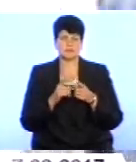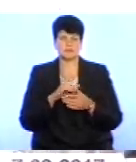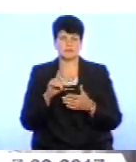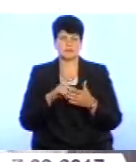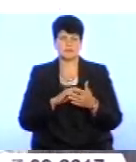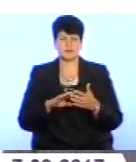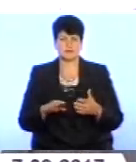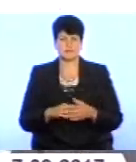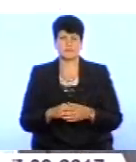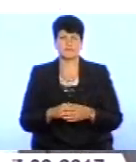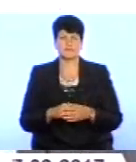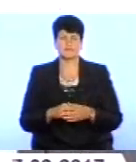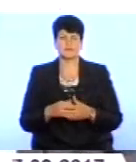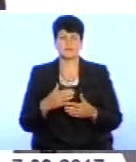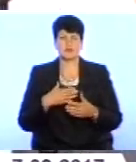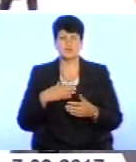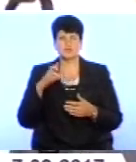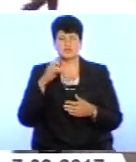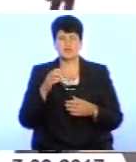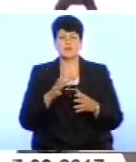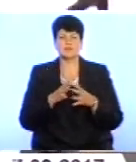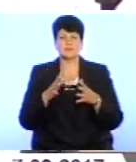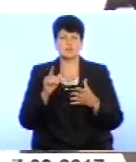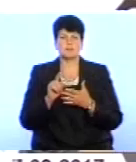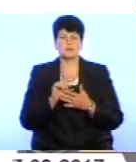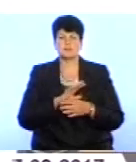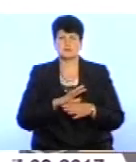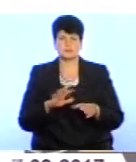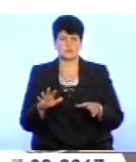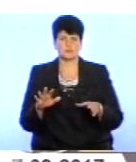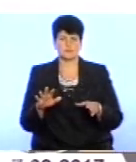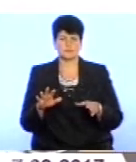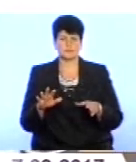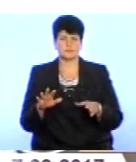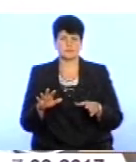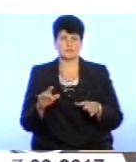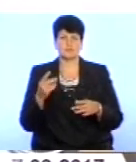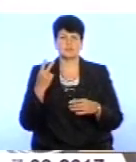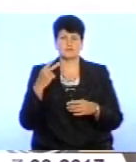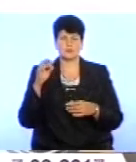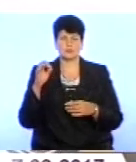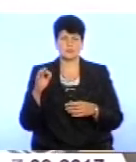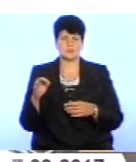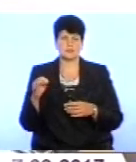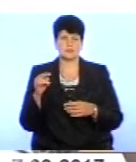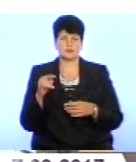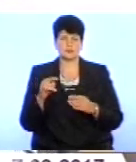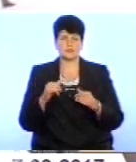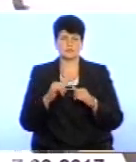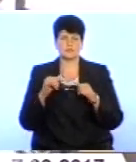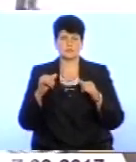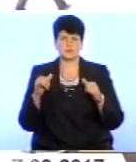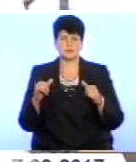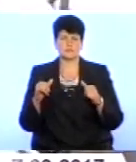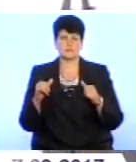вірити нашій державі. Не буде більше пенсій, тому що ми що... Тих 2% росту економіки –